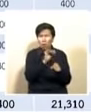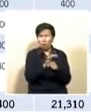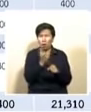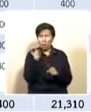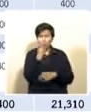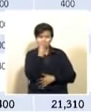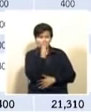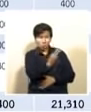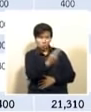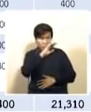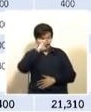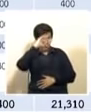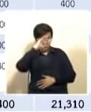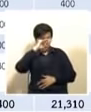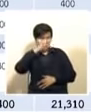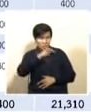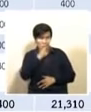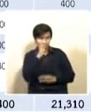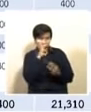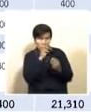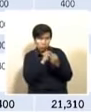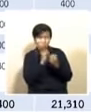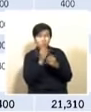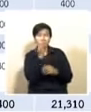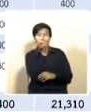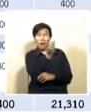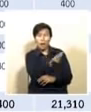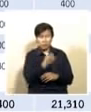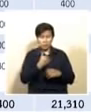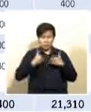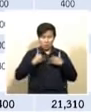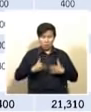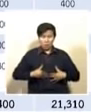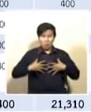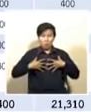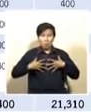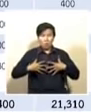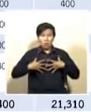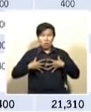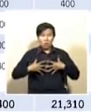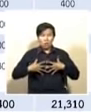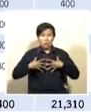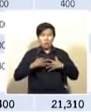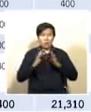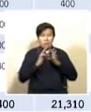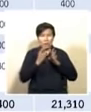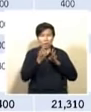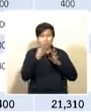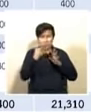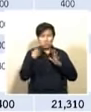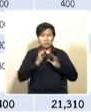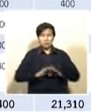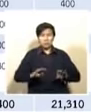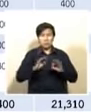ที่เป็นมาตรการของกระทรวงสาธารณสุขที่จะชี้แจงพวกเรารับทราบทุกท่านครับขอบคุณมากครับ